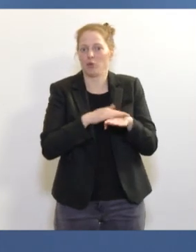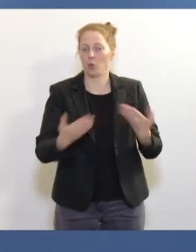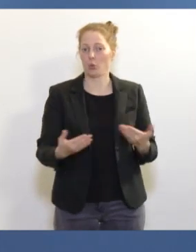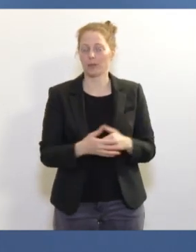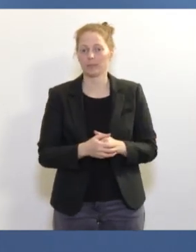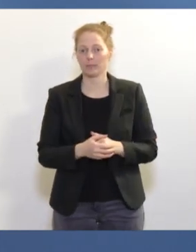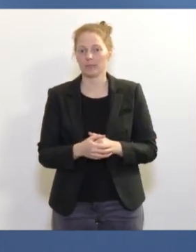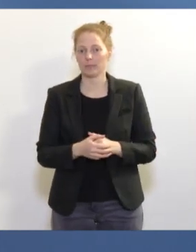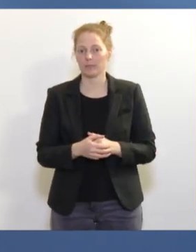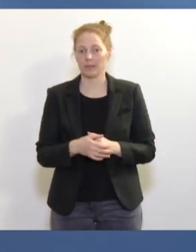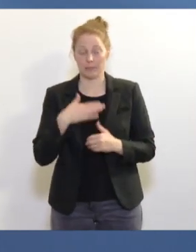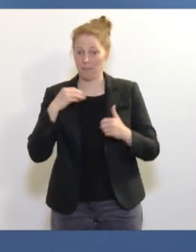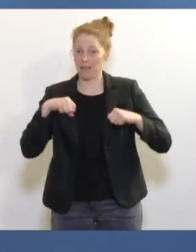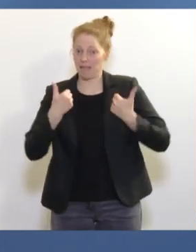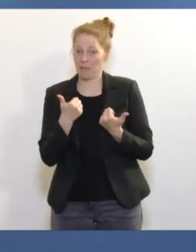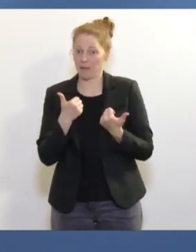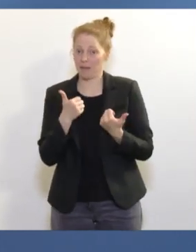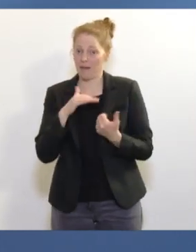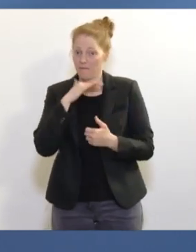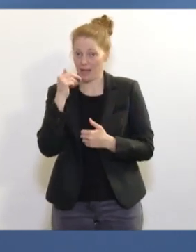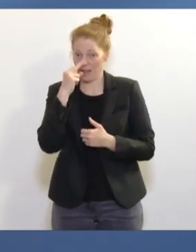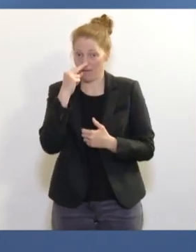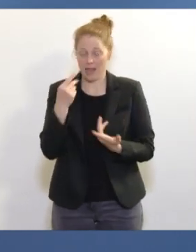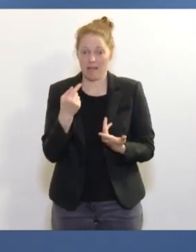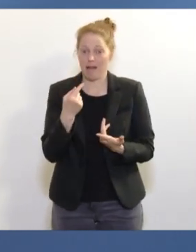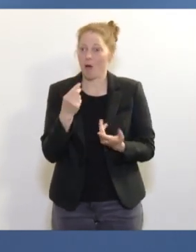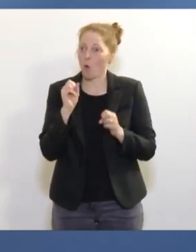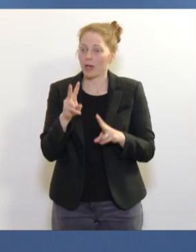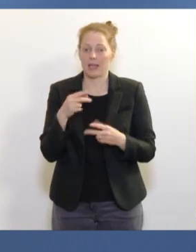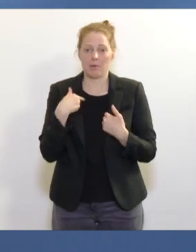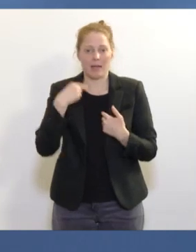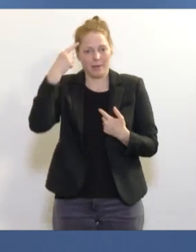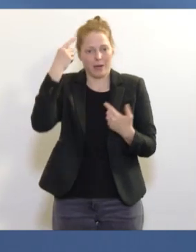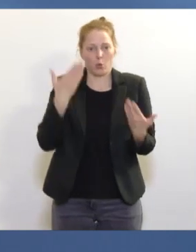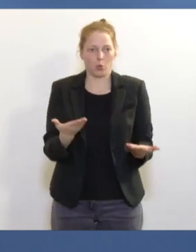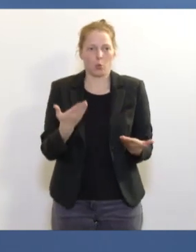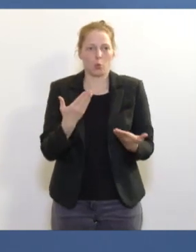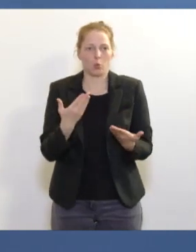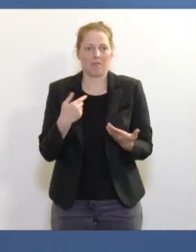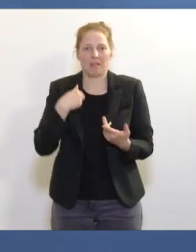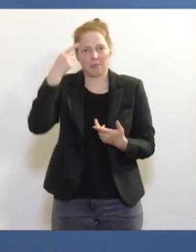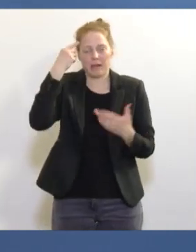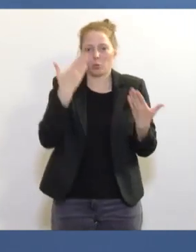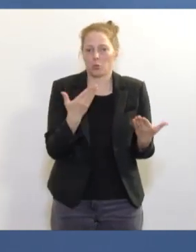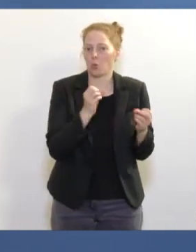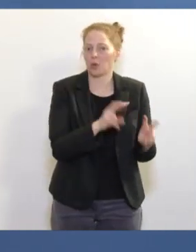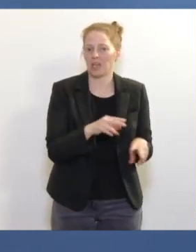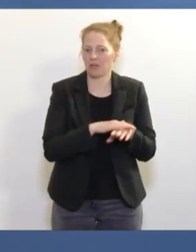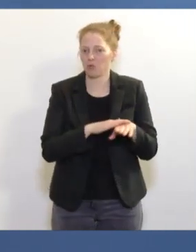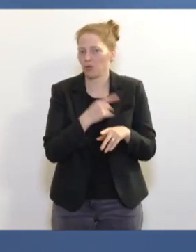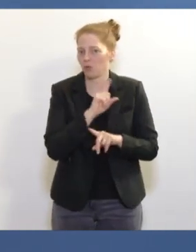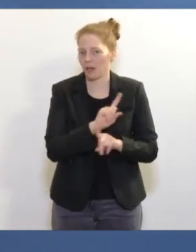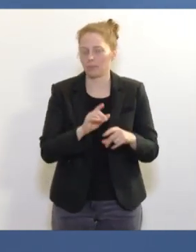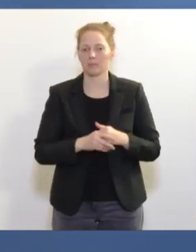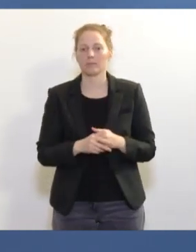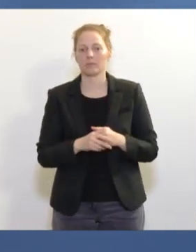für ganz vieles entschuldigen, aber nicht für meine Meinung. Und das werde ich auch nicht merken. Ich habe an einem privaten